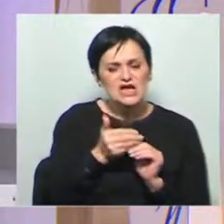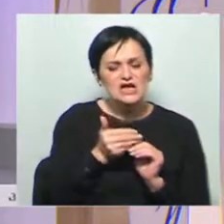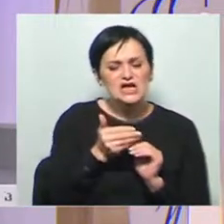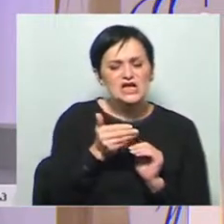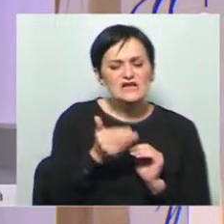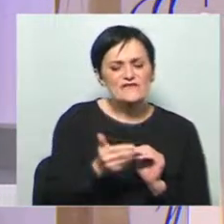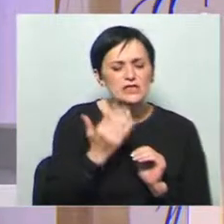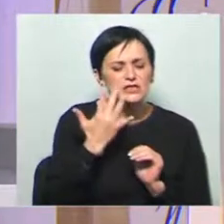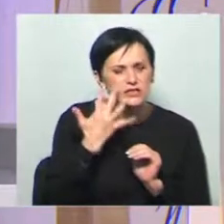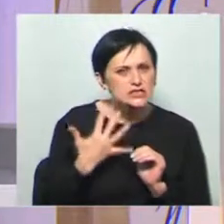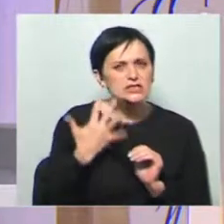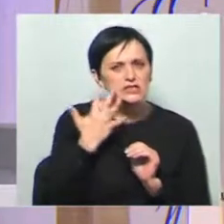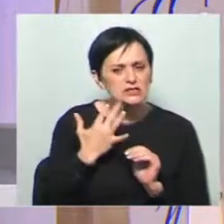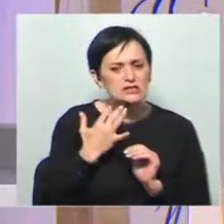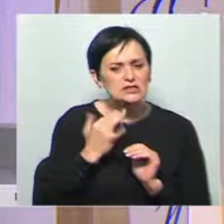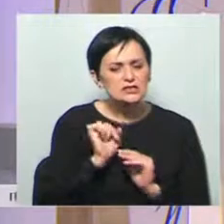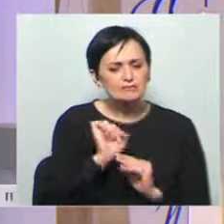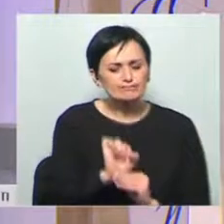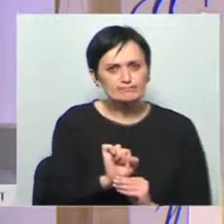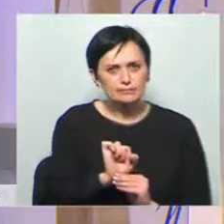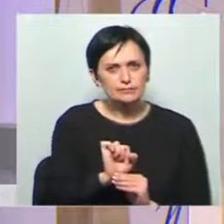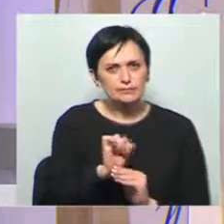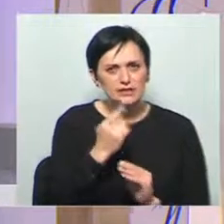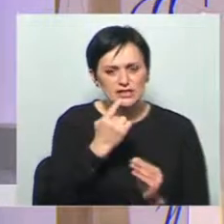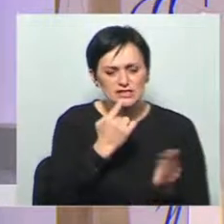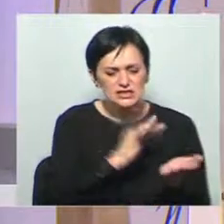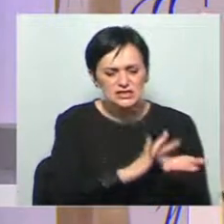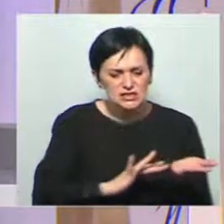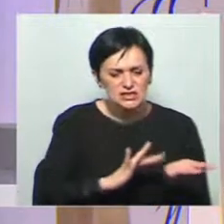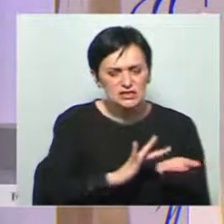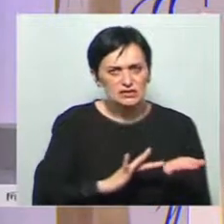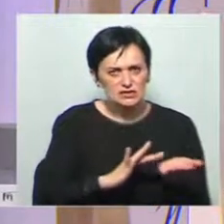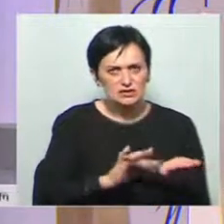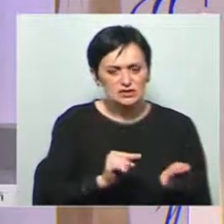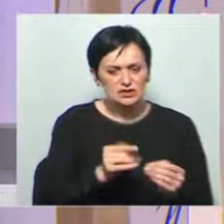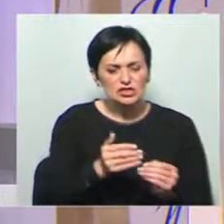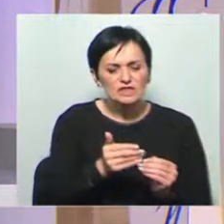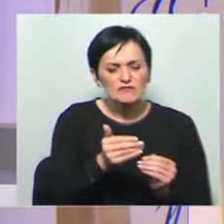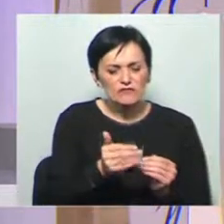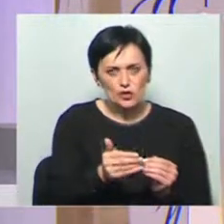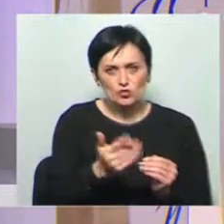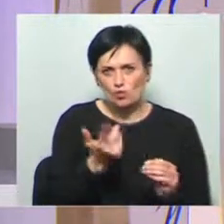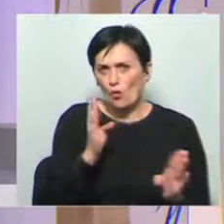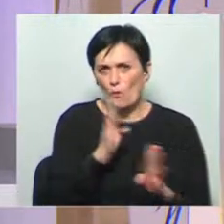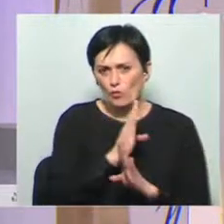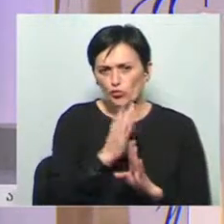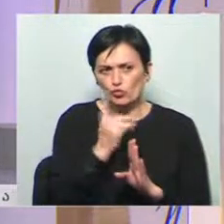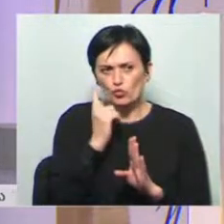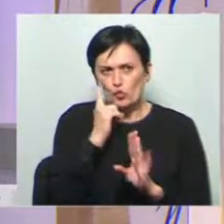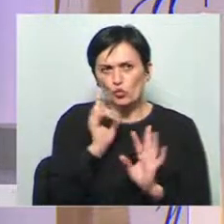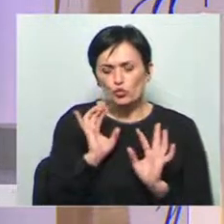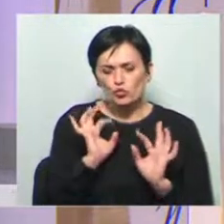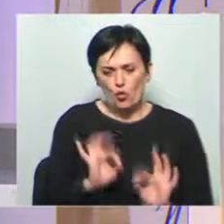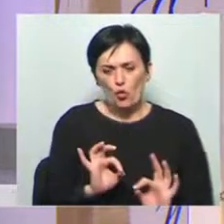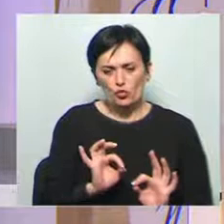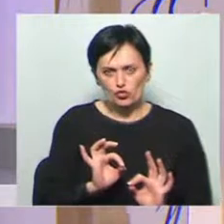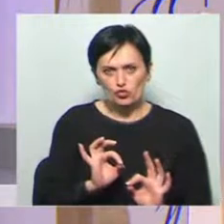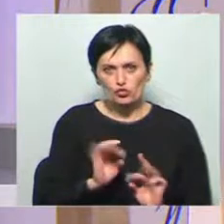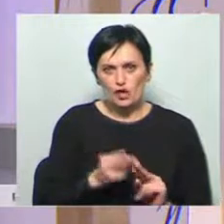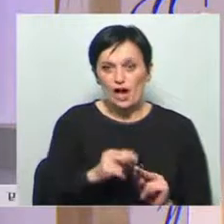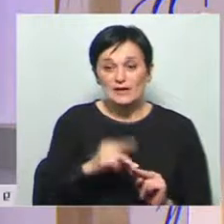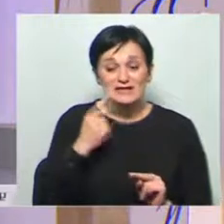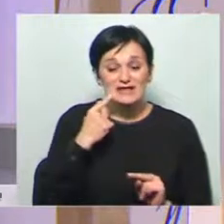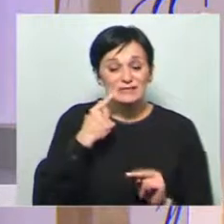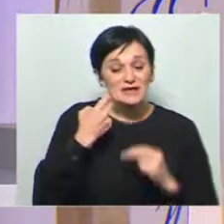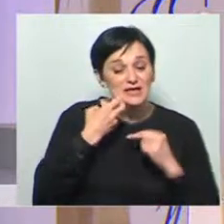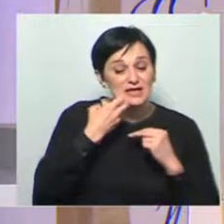უჩერდება სისხლი, ანუ სისხლდენა, რომელიც ბუნებრივად ლოგიკურად გაჩნდა ექსტრაქციის, ანუ